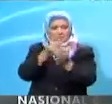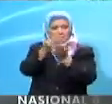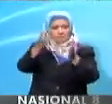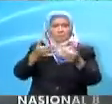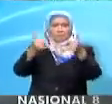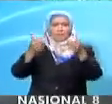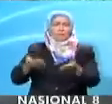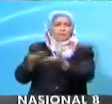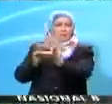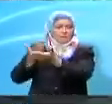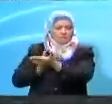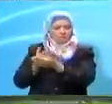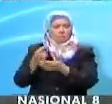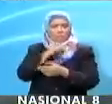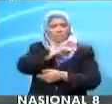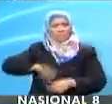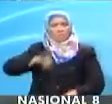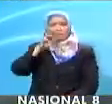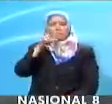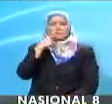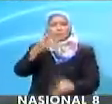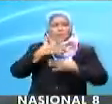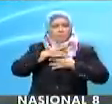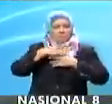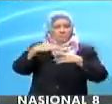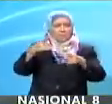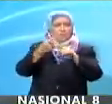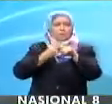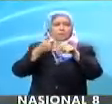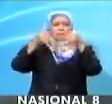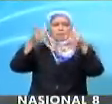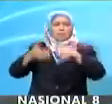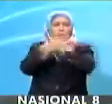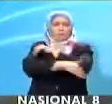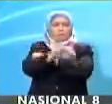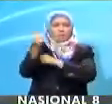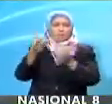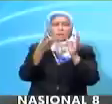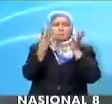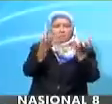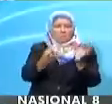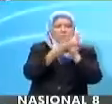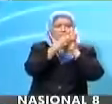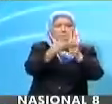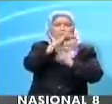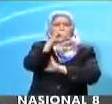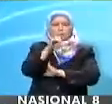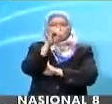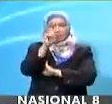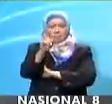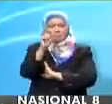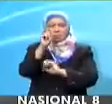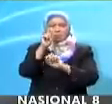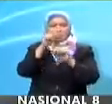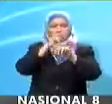turut memaklumkan terdapat minat daripada pemain-pemain negeri yang lain ingin mewakili JDT musim hadapan termasuk dari Pahang dan